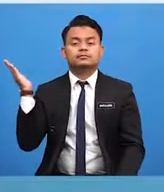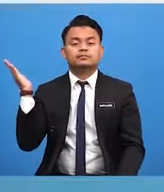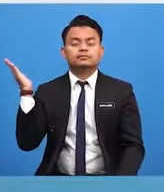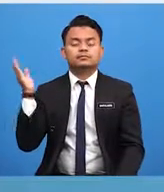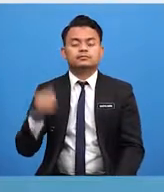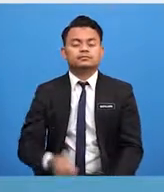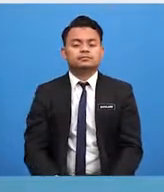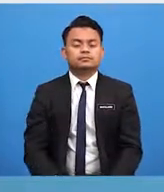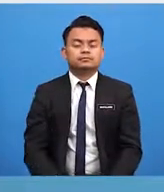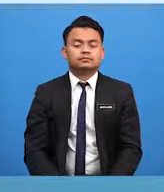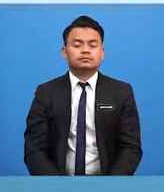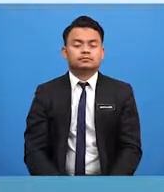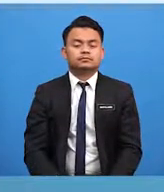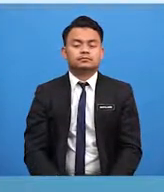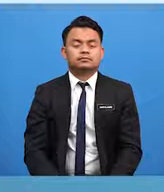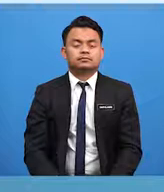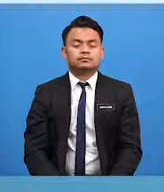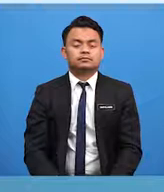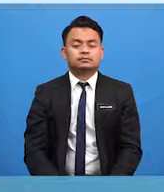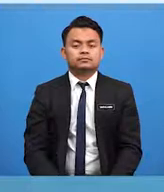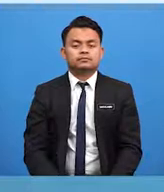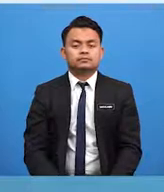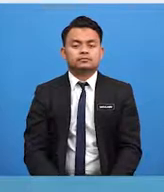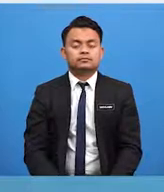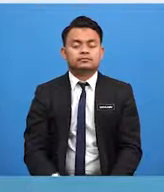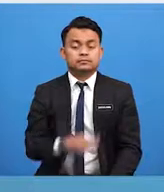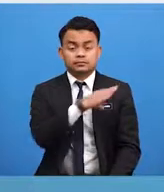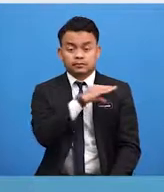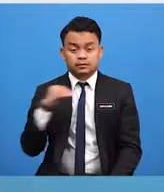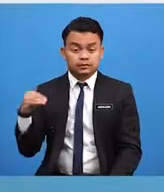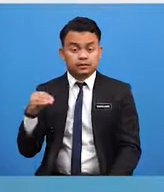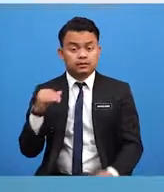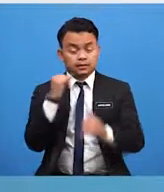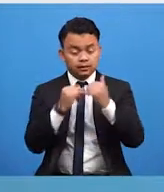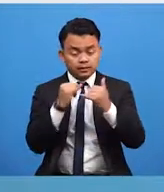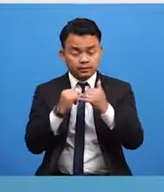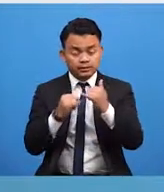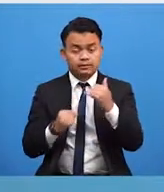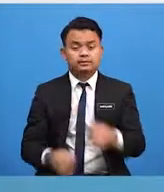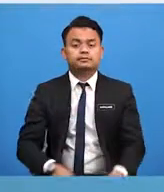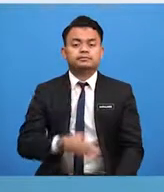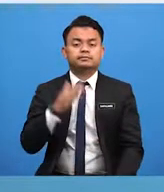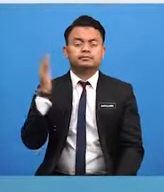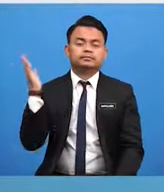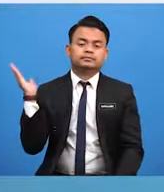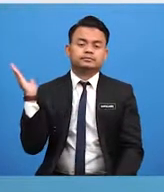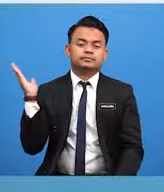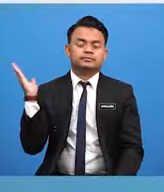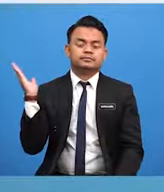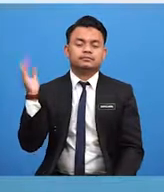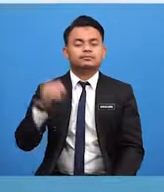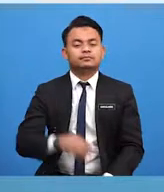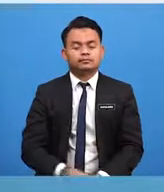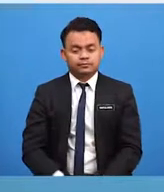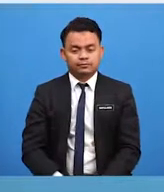tulang ayam dengan teknik yang betul. Dan akhir sekali, menapis stok ayam dengan teknik